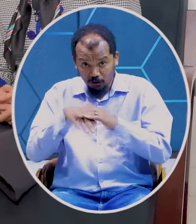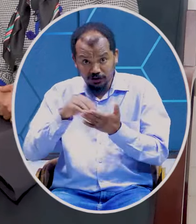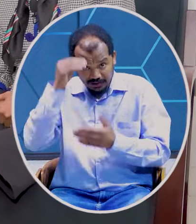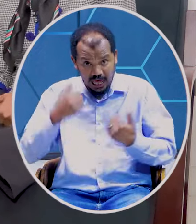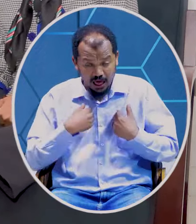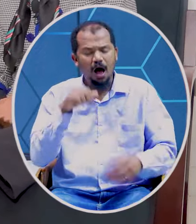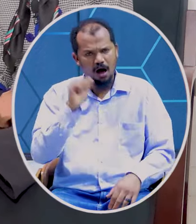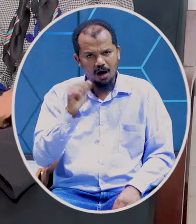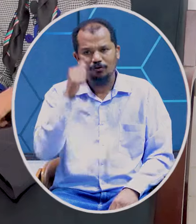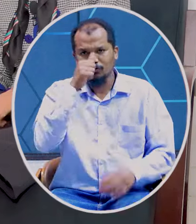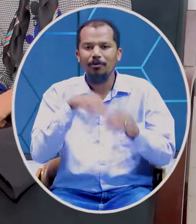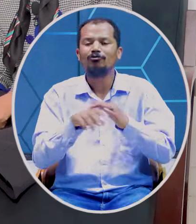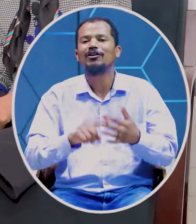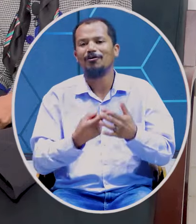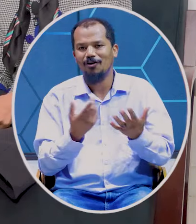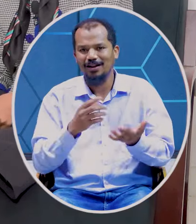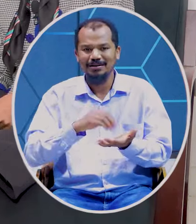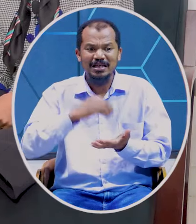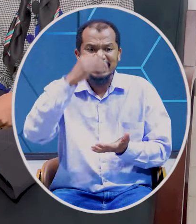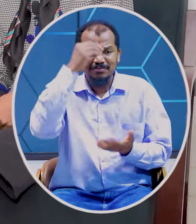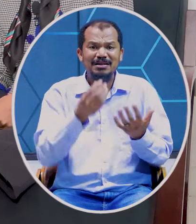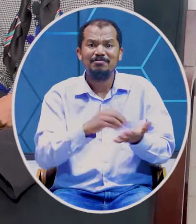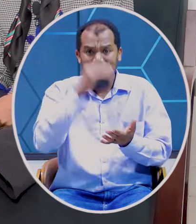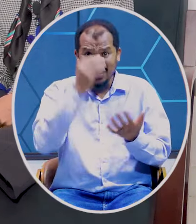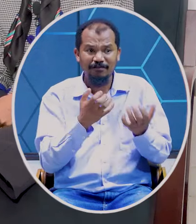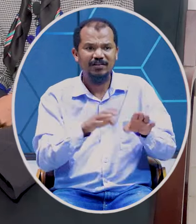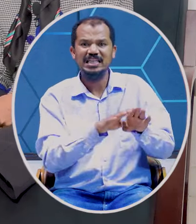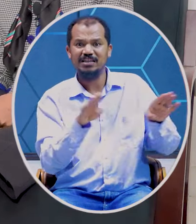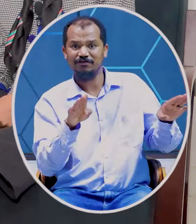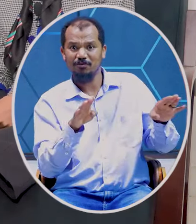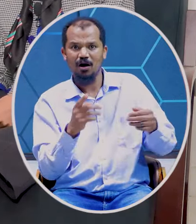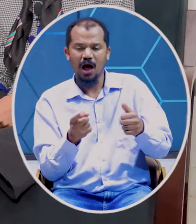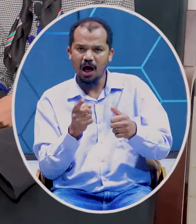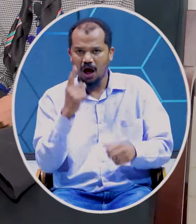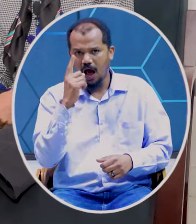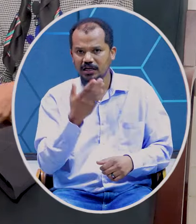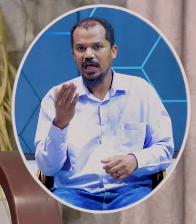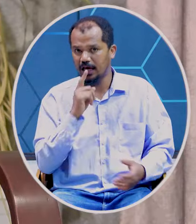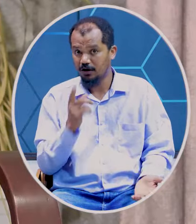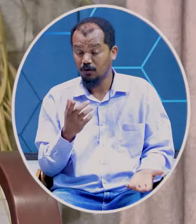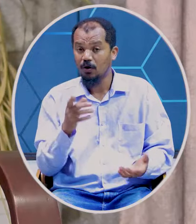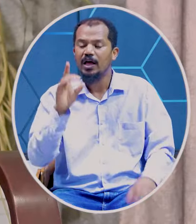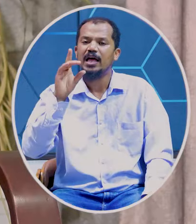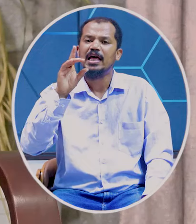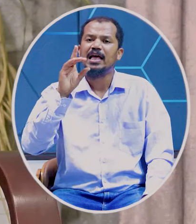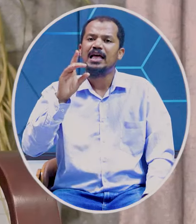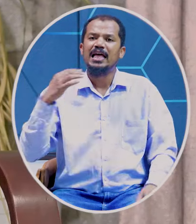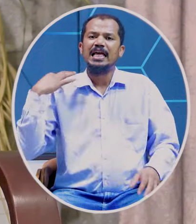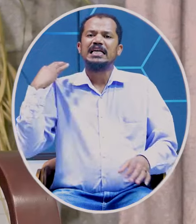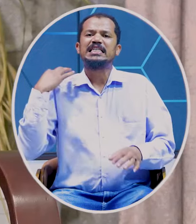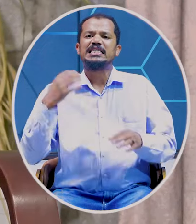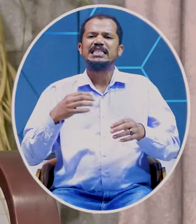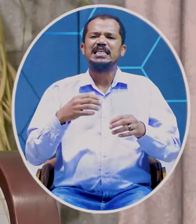ውስጥ ስላለ ማለት ነው። ማንም በትምህርቱ ላይ መማር ለሚፈልግ ሰው ክፍት መሆኑ አንድ ነገር ነው።